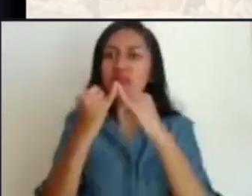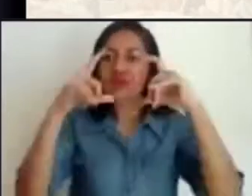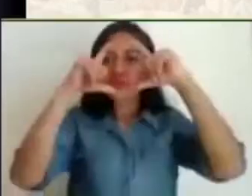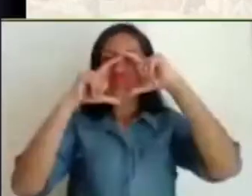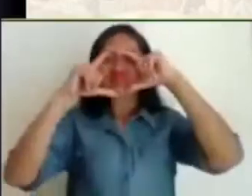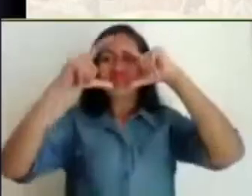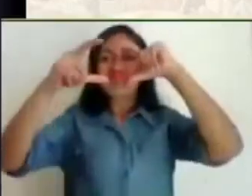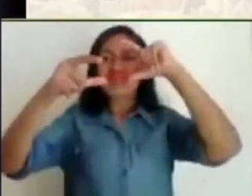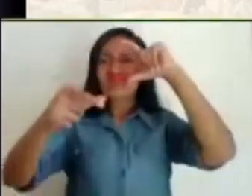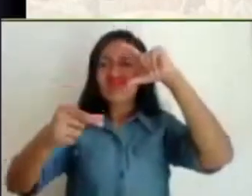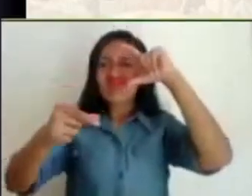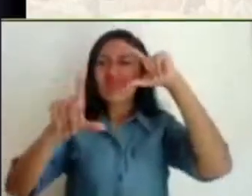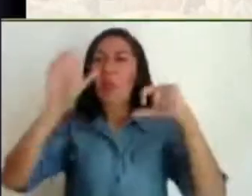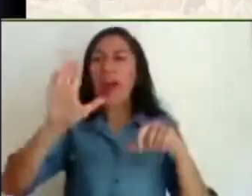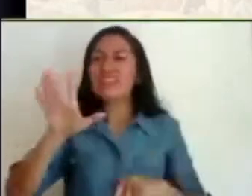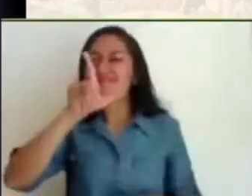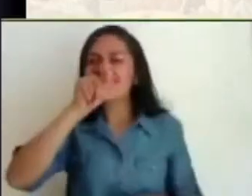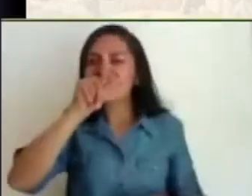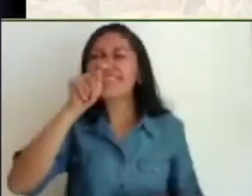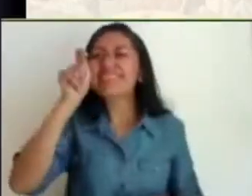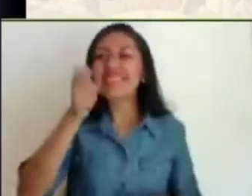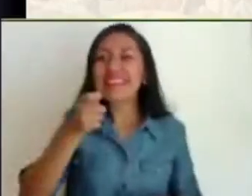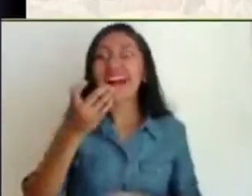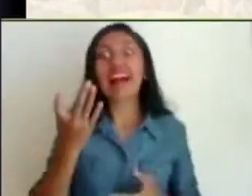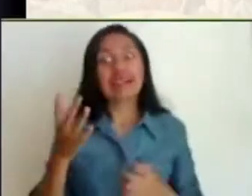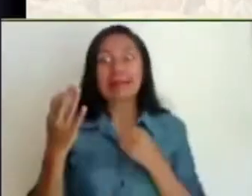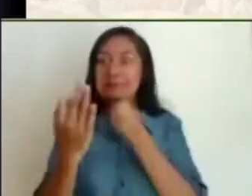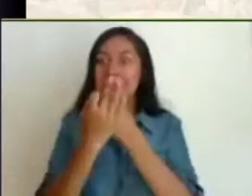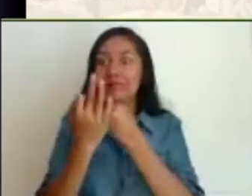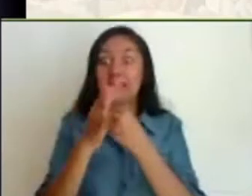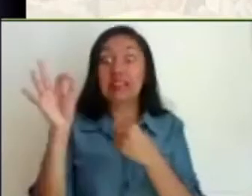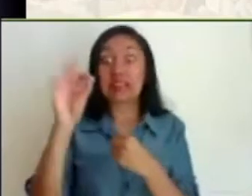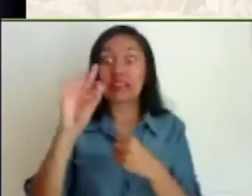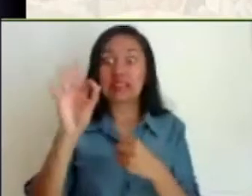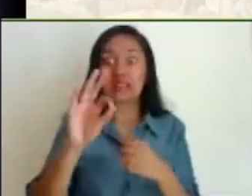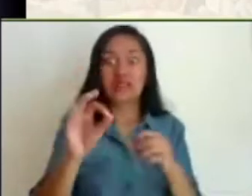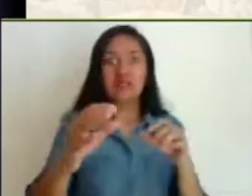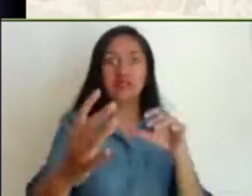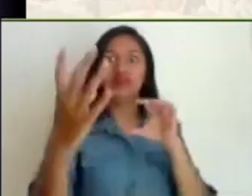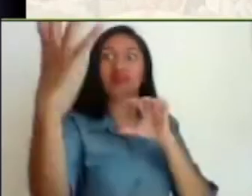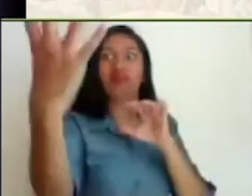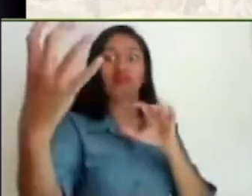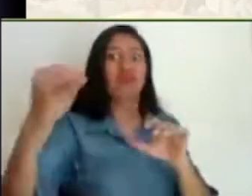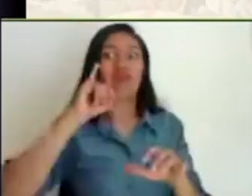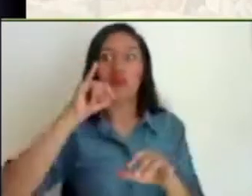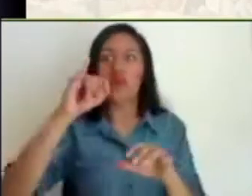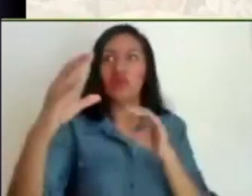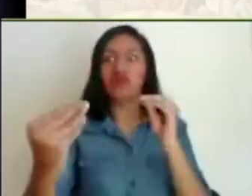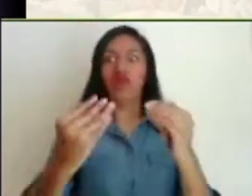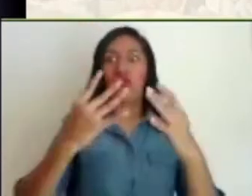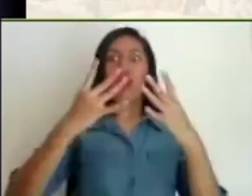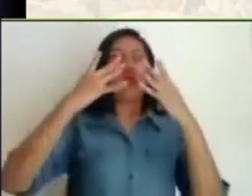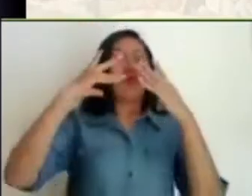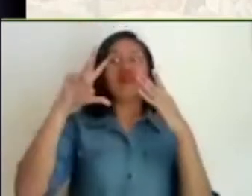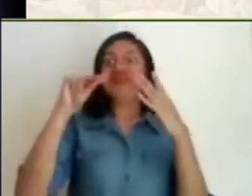A notare anche la bacchetta che serviva per visitare i pazienti scostando le vesti